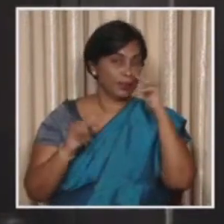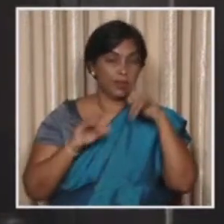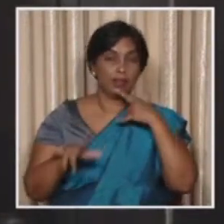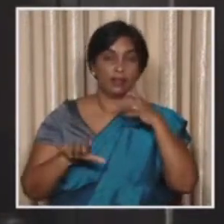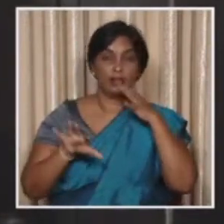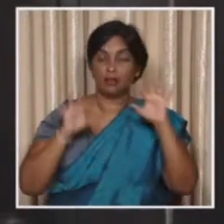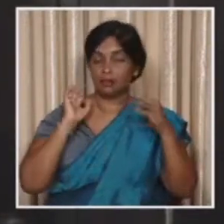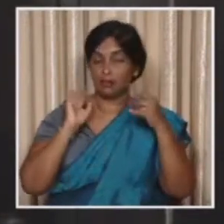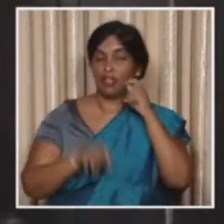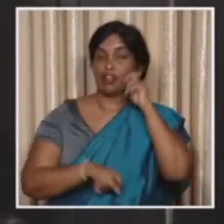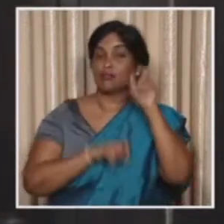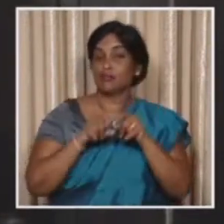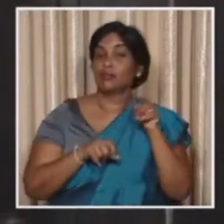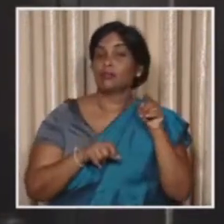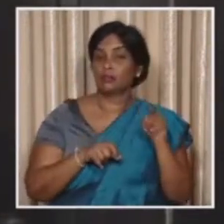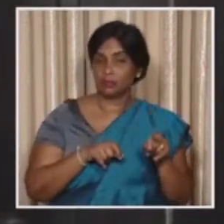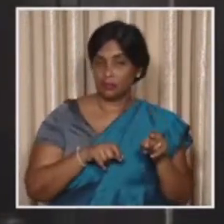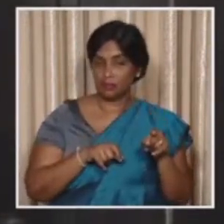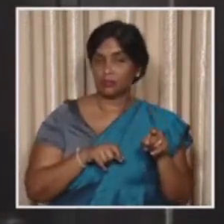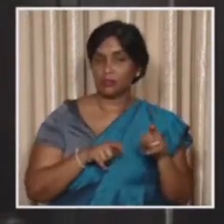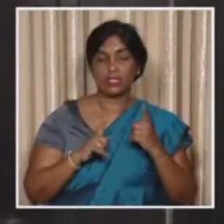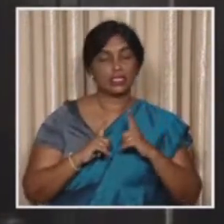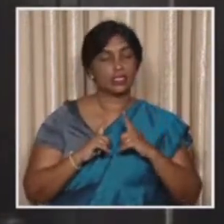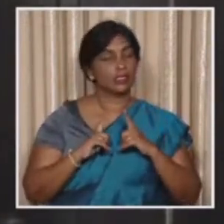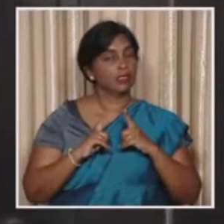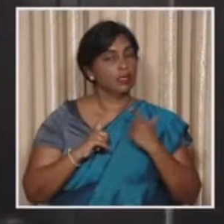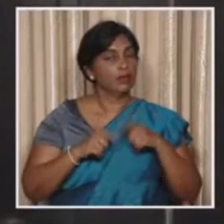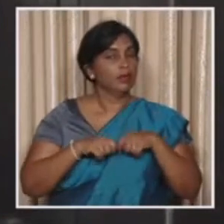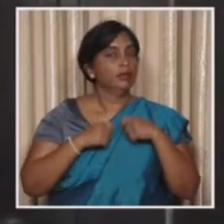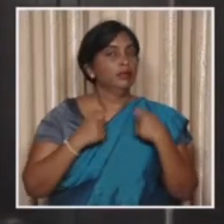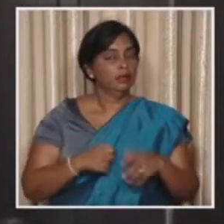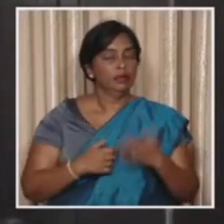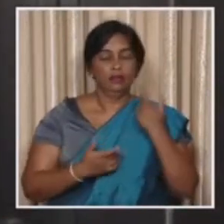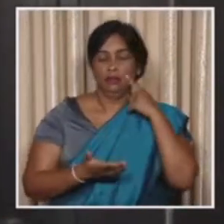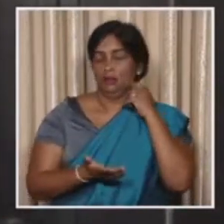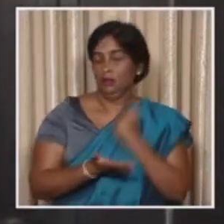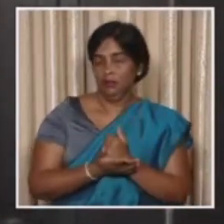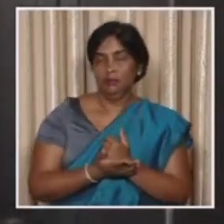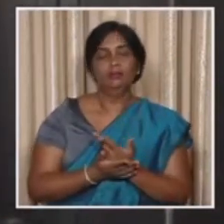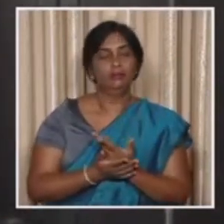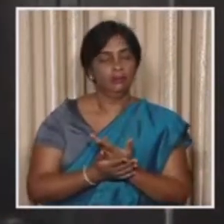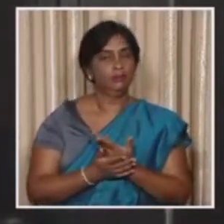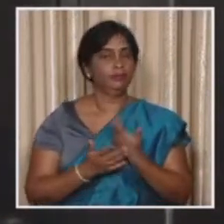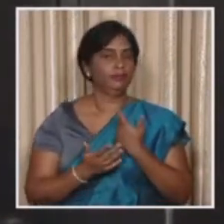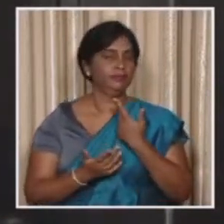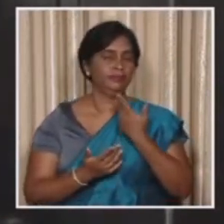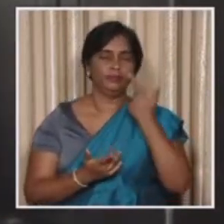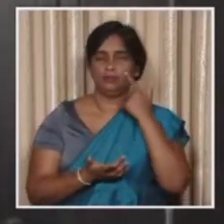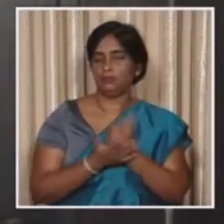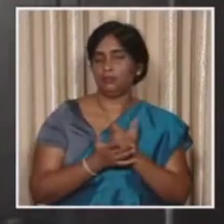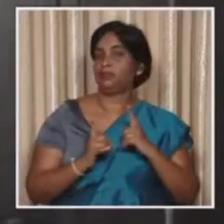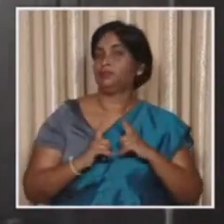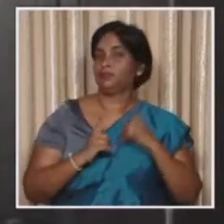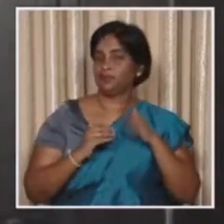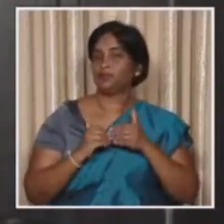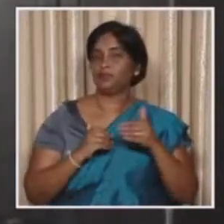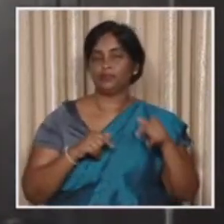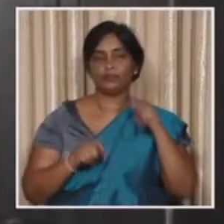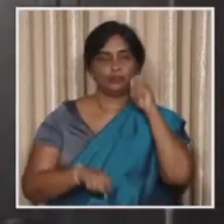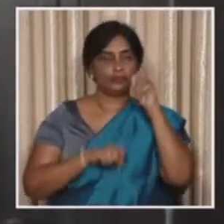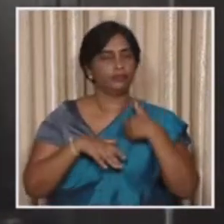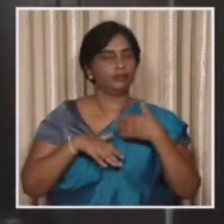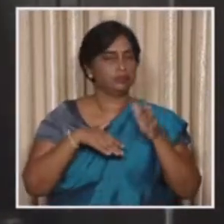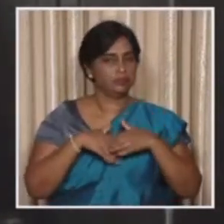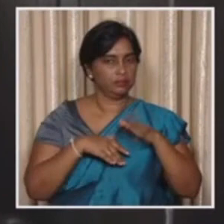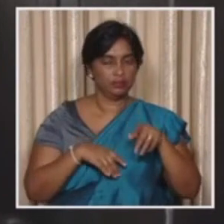மக்களுக்கு வாழ்க்கை செலவை தாங்கிக் கொள்ள முடியாது, வாழ முடியாத நிலைமைக்கு தள்ளப்பட்டிருக்கின்றது சபைக்கு தலைமை